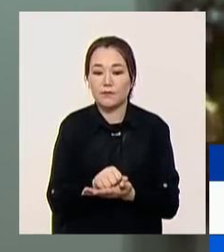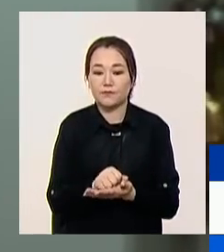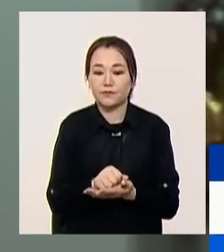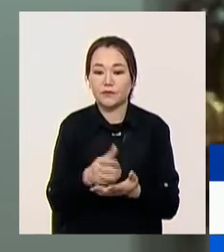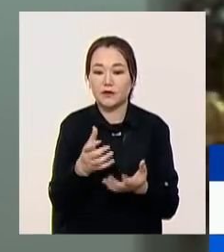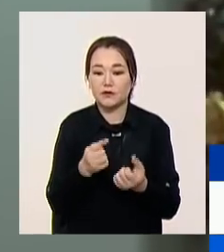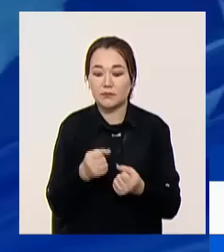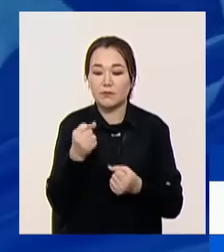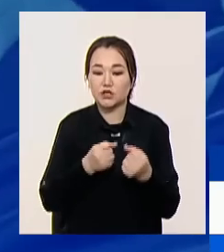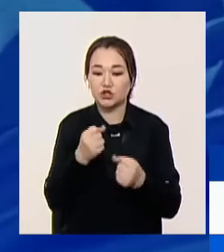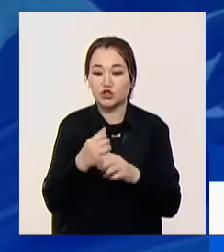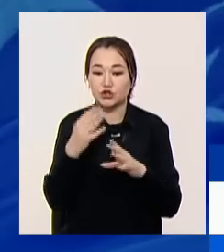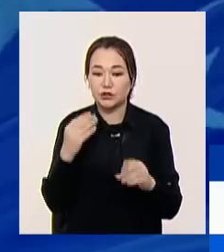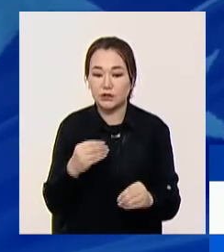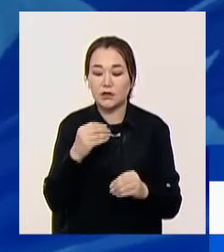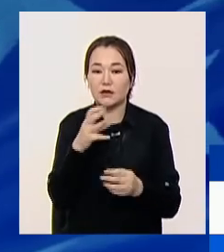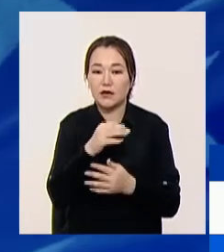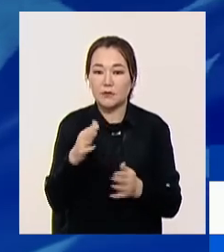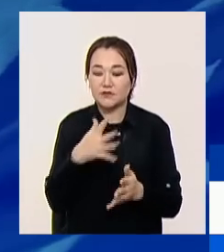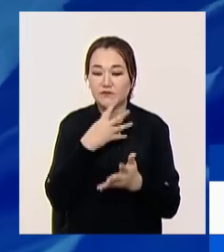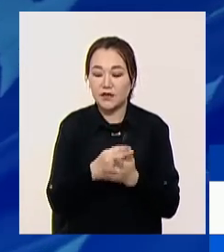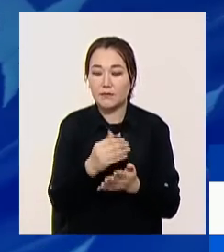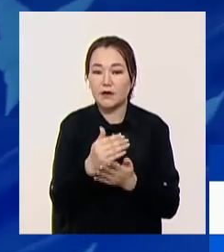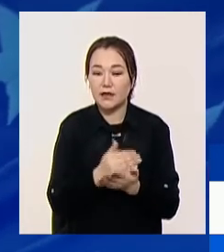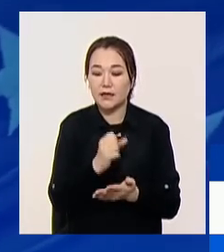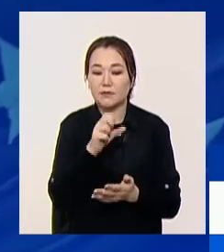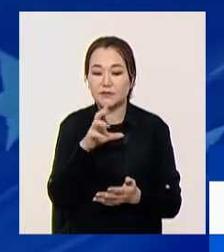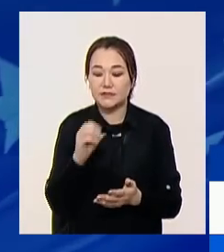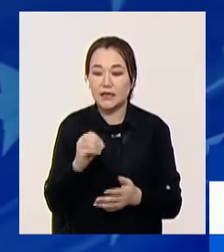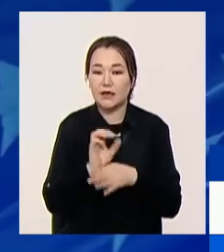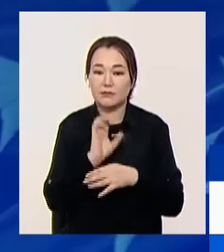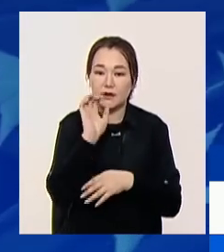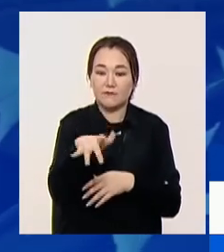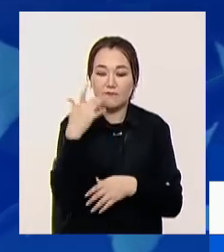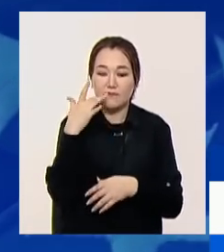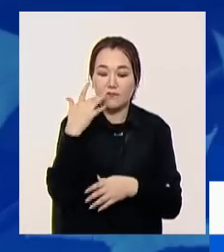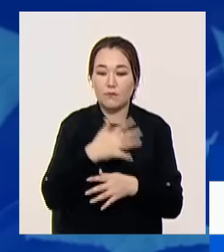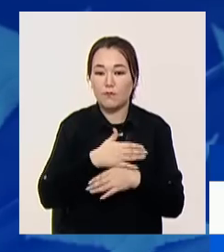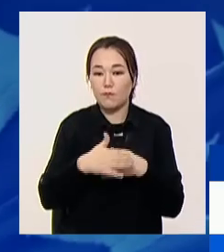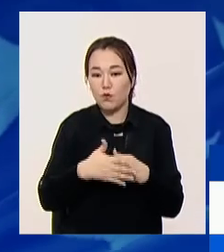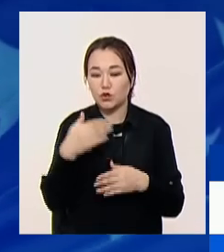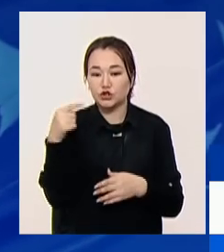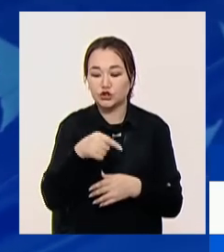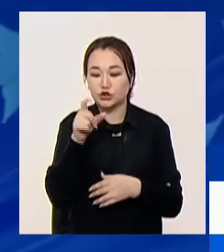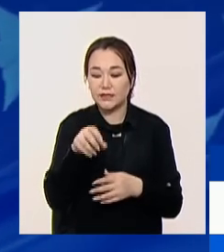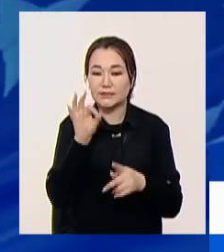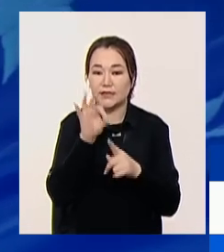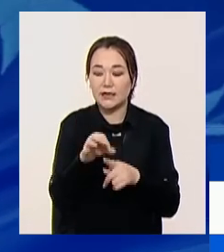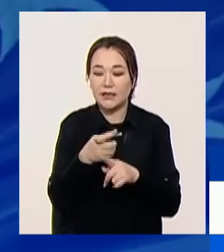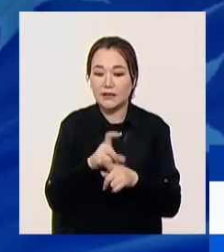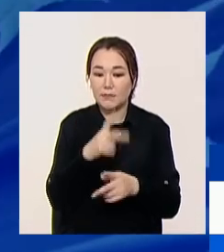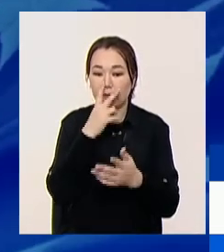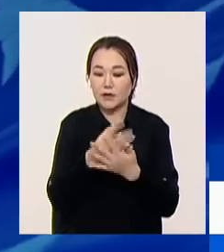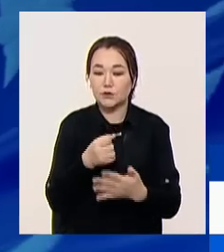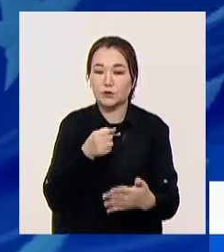взяли в аренду машины. В рамках своих программ IBC Group отправили в Америку более 1000 человек. Цель – повысить этот показатель